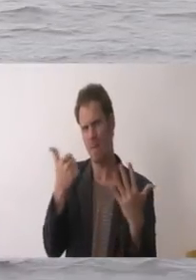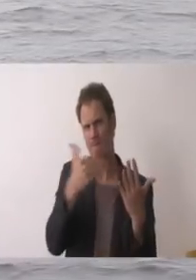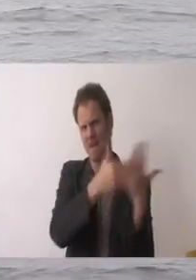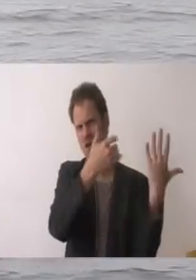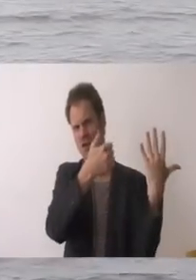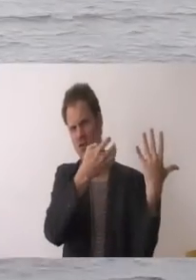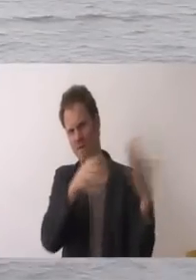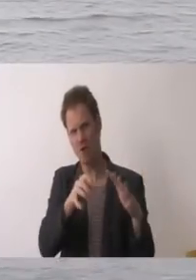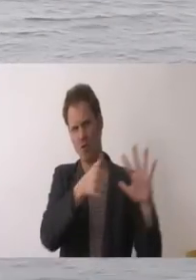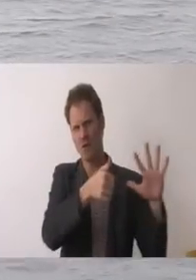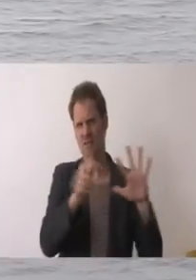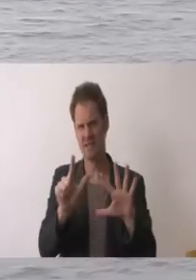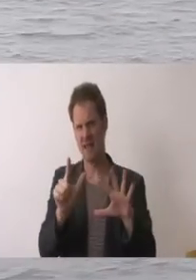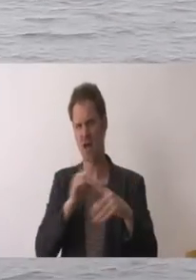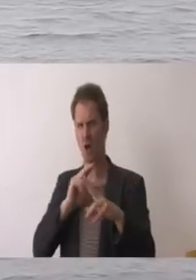depuis